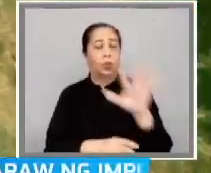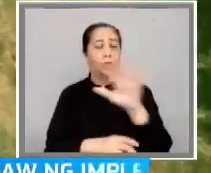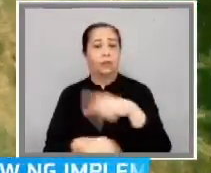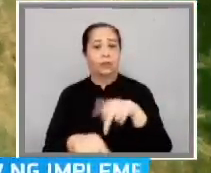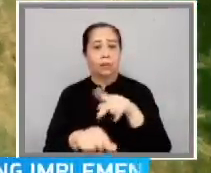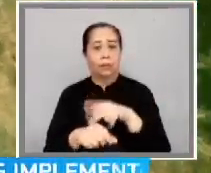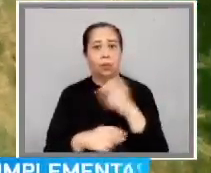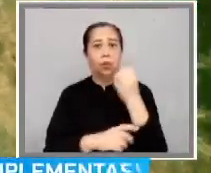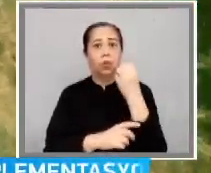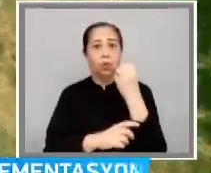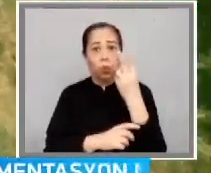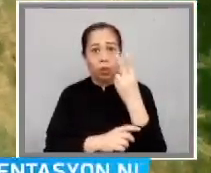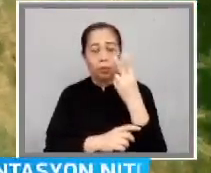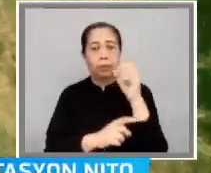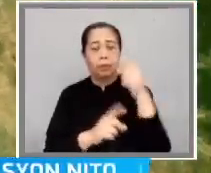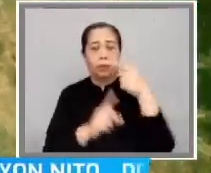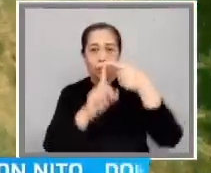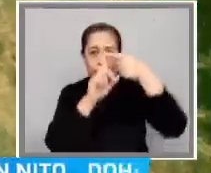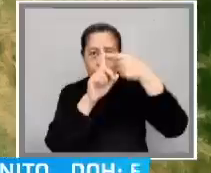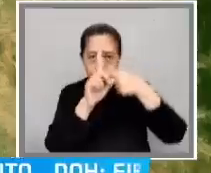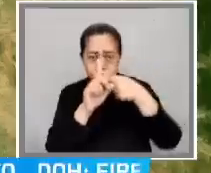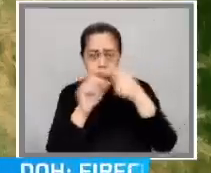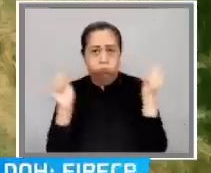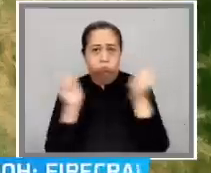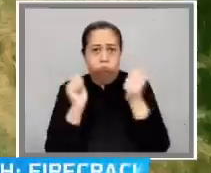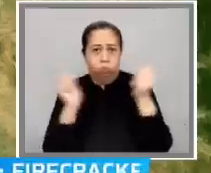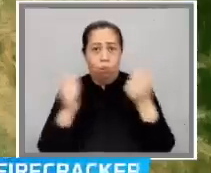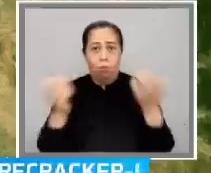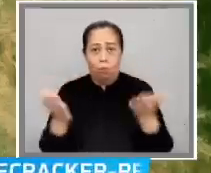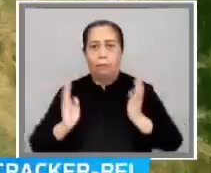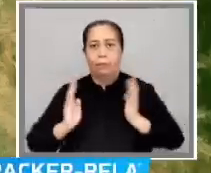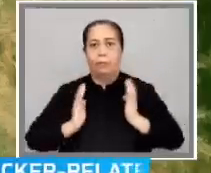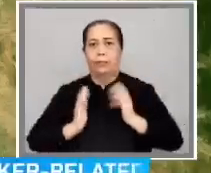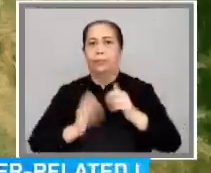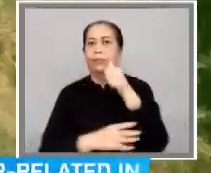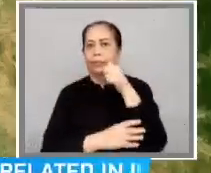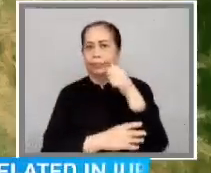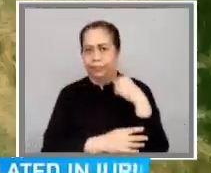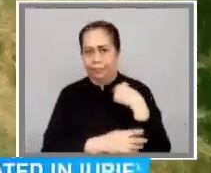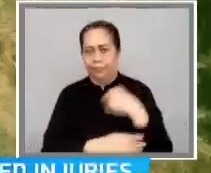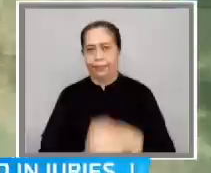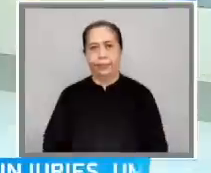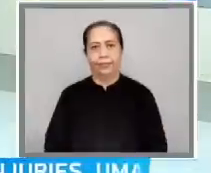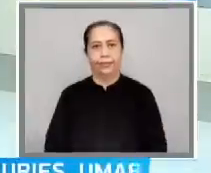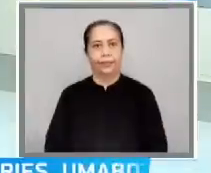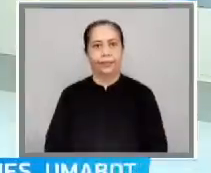12 degrees Celsius na lamig sa Baguio City kahapon din.